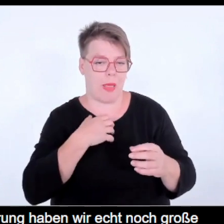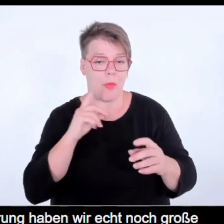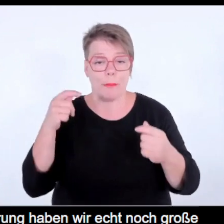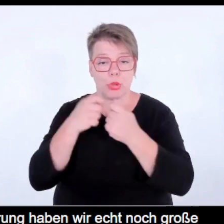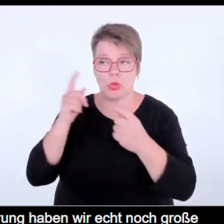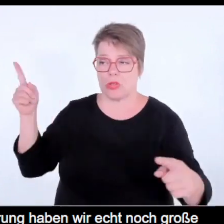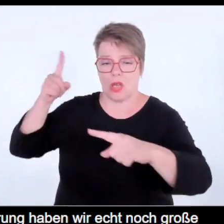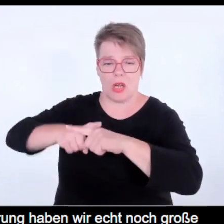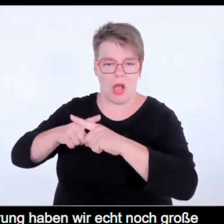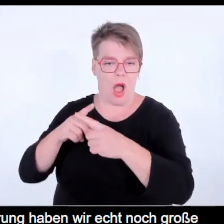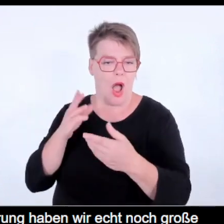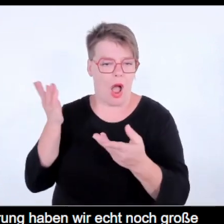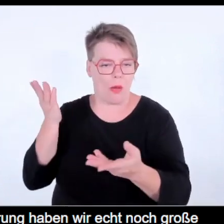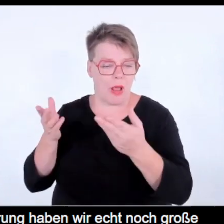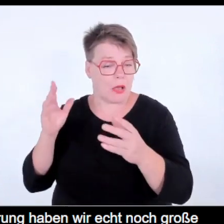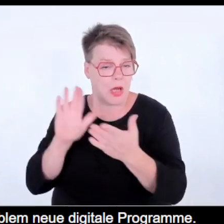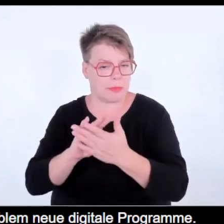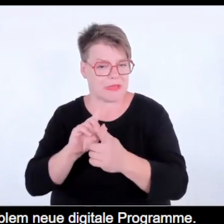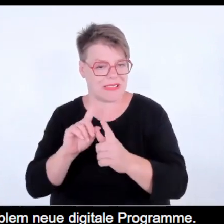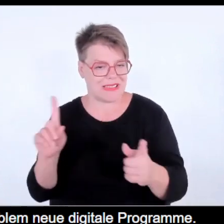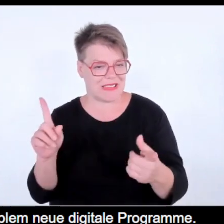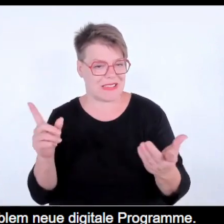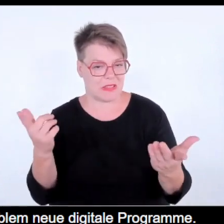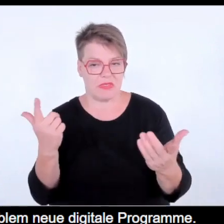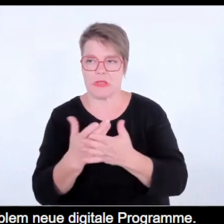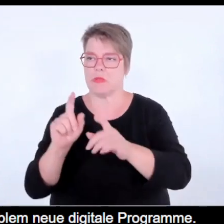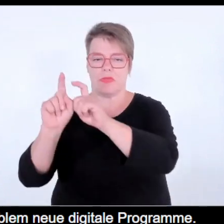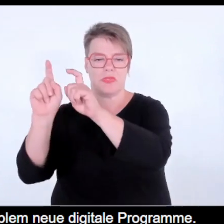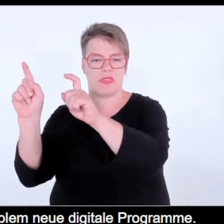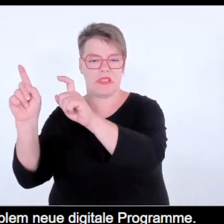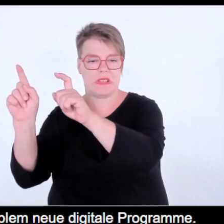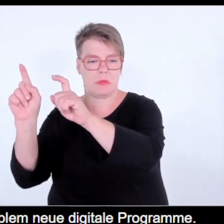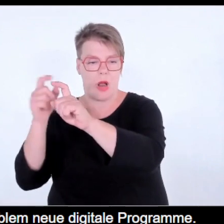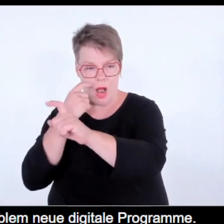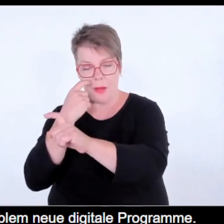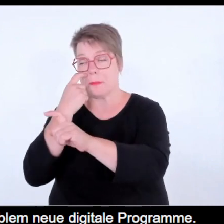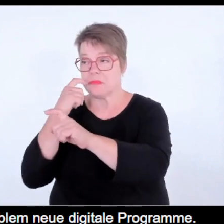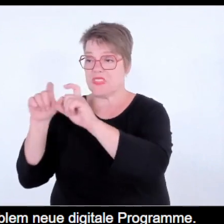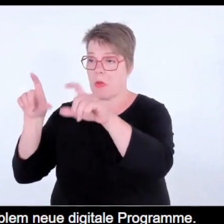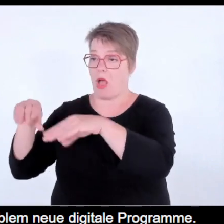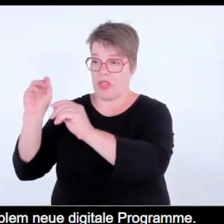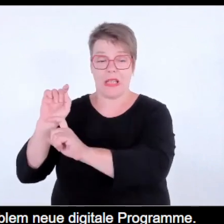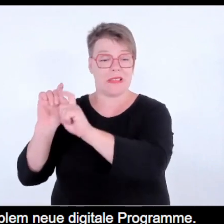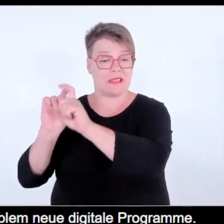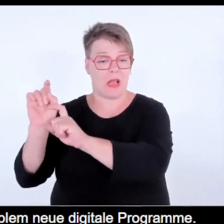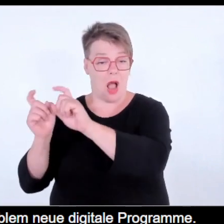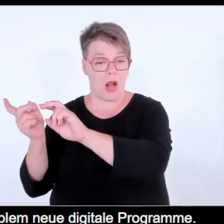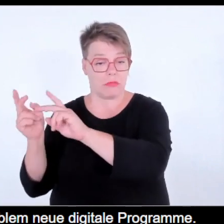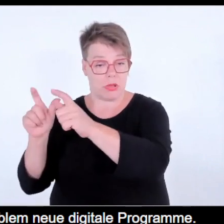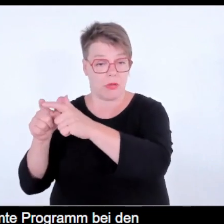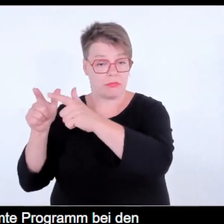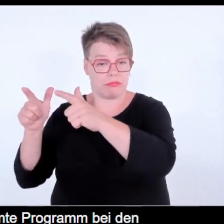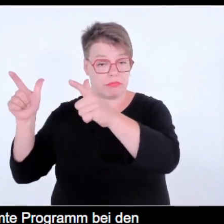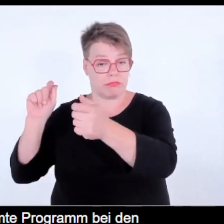das ist auch eine digitale Nummer. Also deswegen bewegt sich das alles so eher im Zentimeterbereich, statt mit